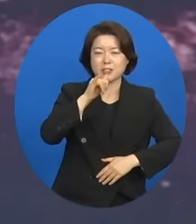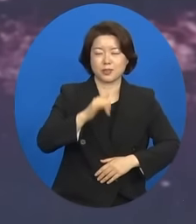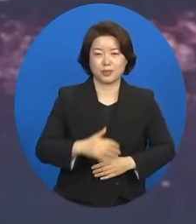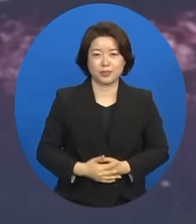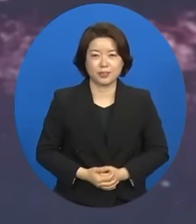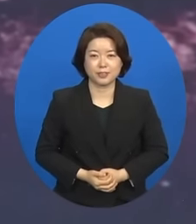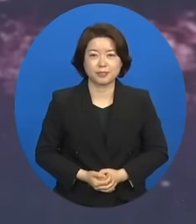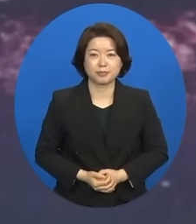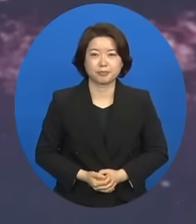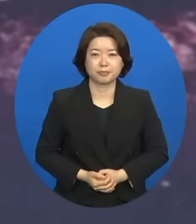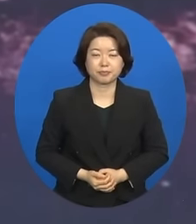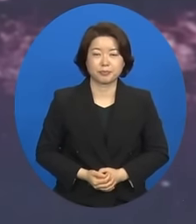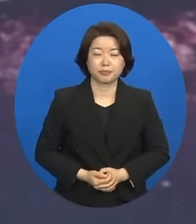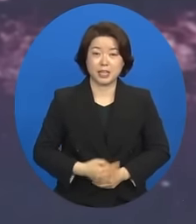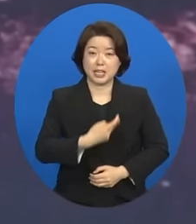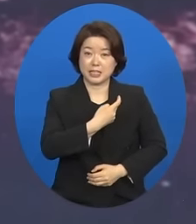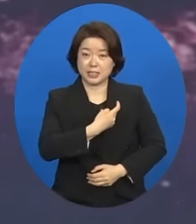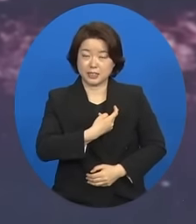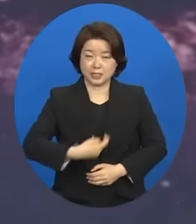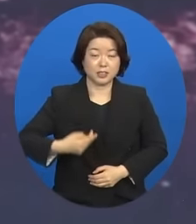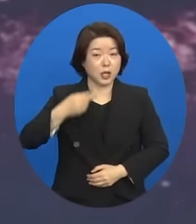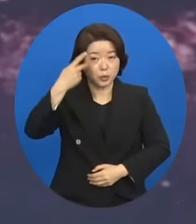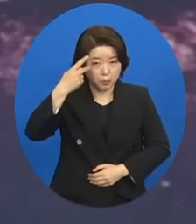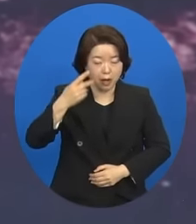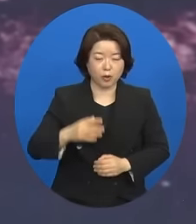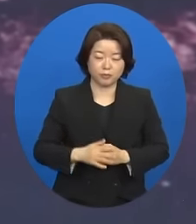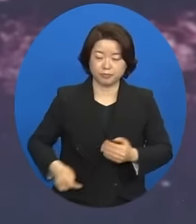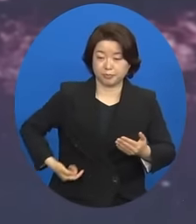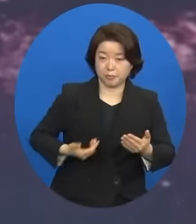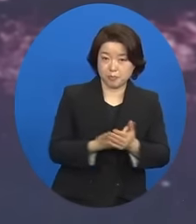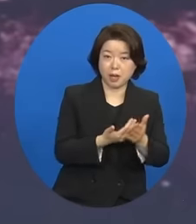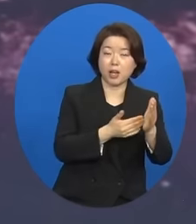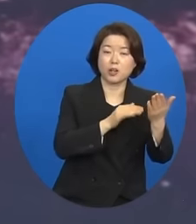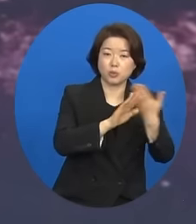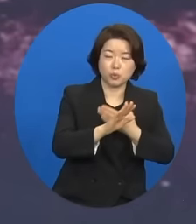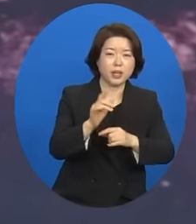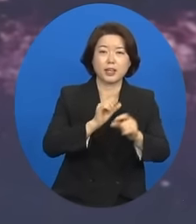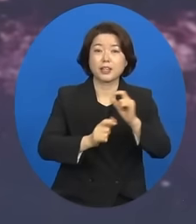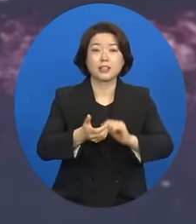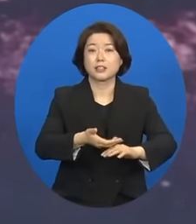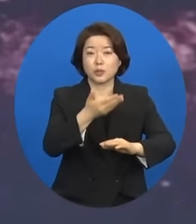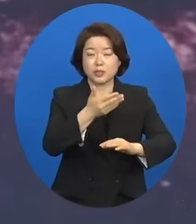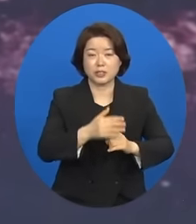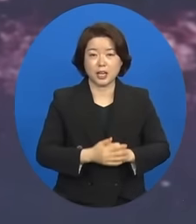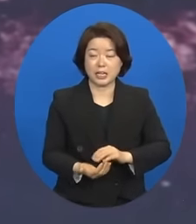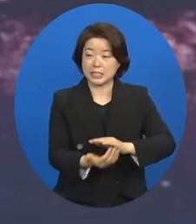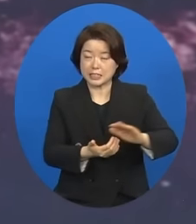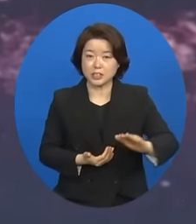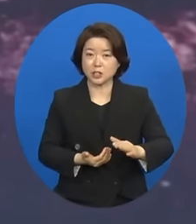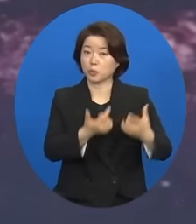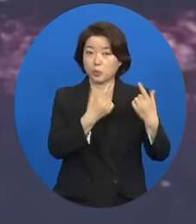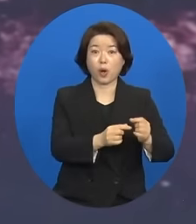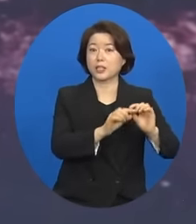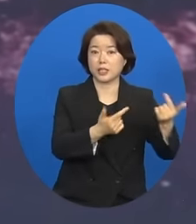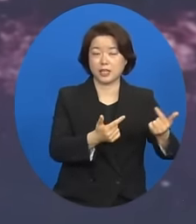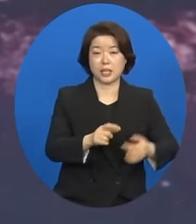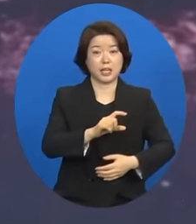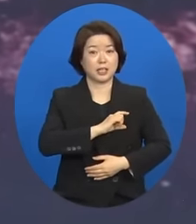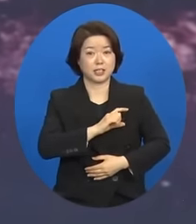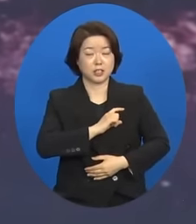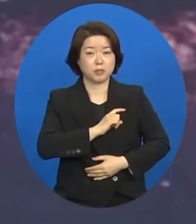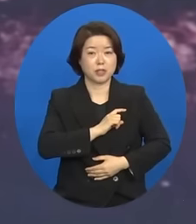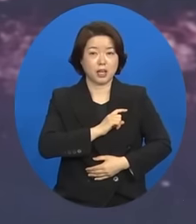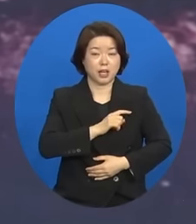것입니다 사도 바울 역시 여러분 회심한 이후에 더 이상 그는 그전과 같지가 않았어요 이름도